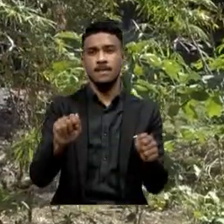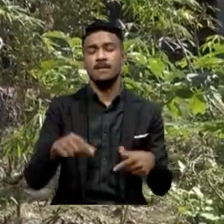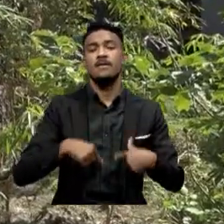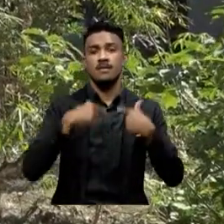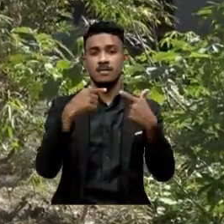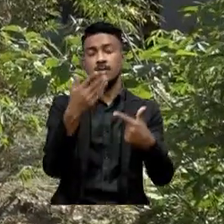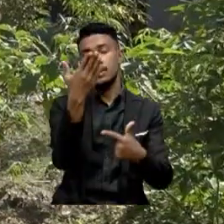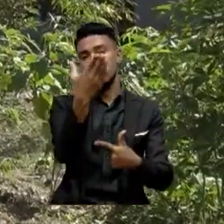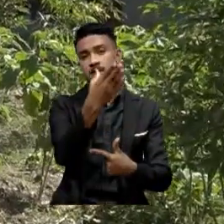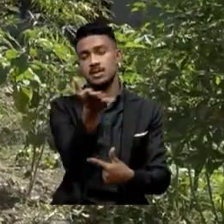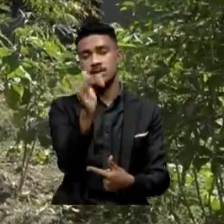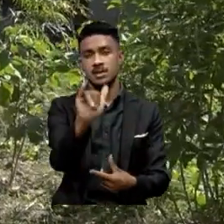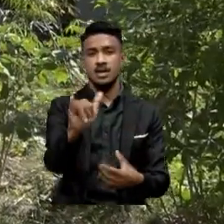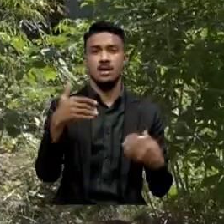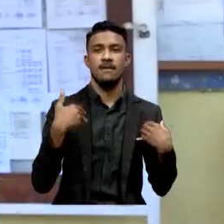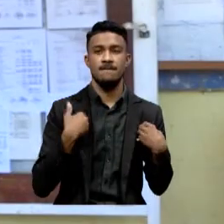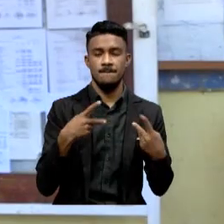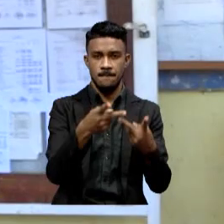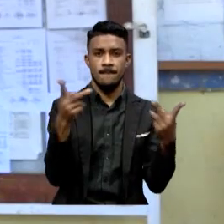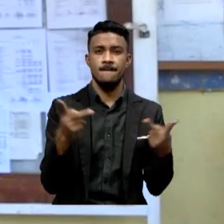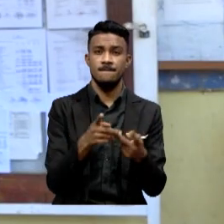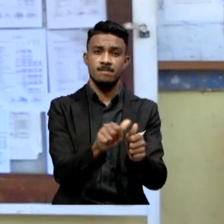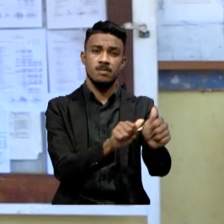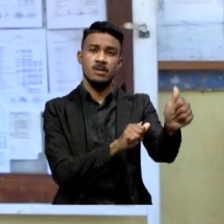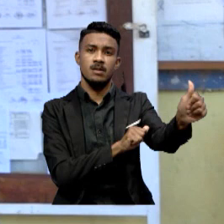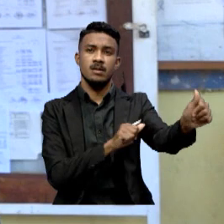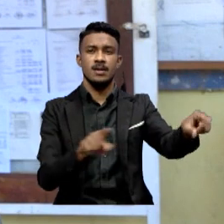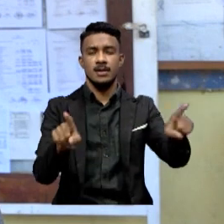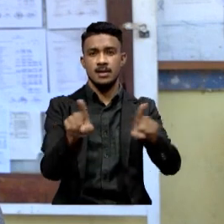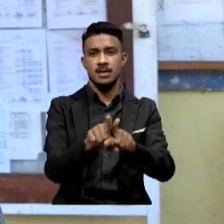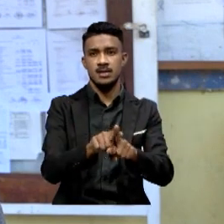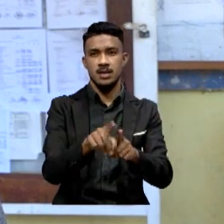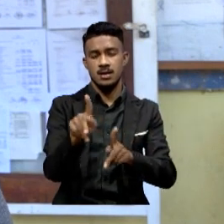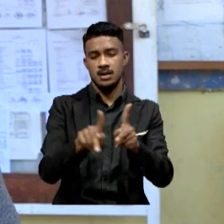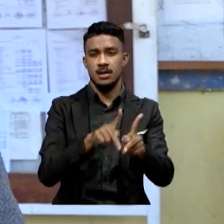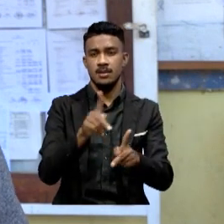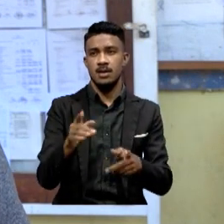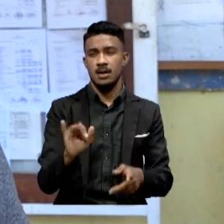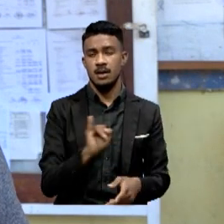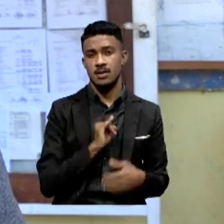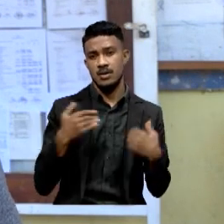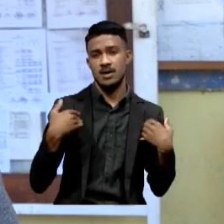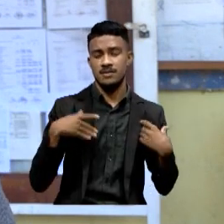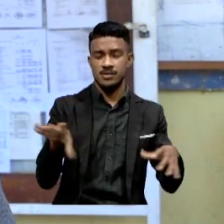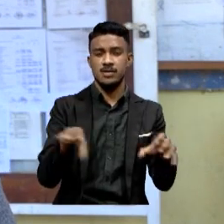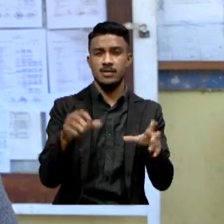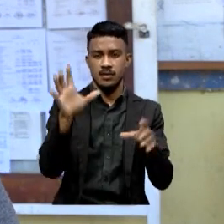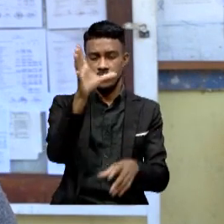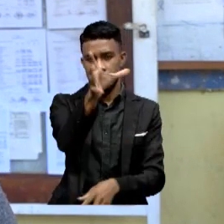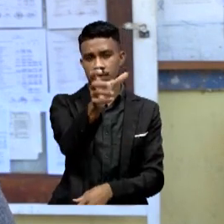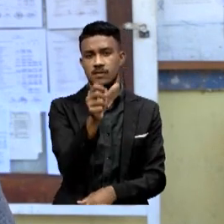foba mas kesira iha fatin ni bima do, kasa utur dari iha. Hau iha kompetensi tu, hau bela foti buat ni, hau bela